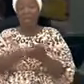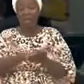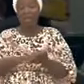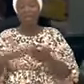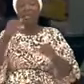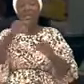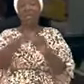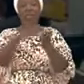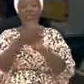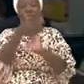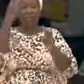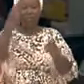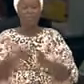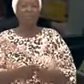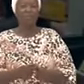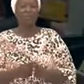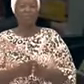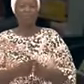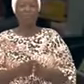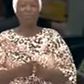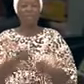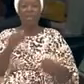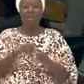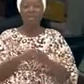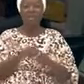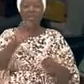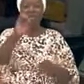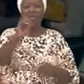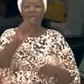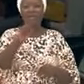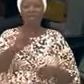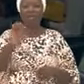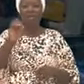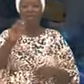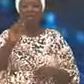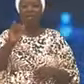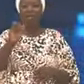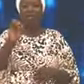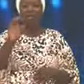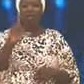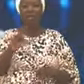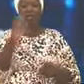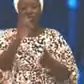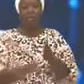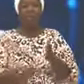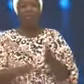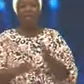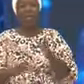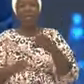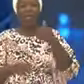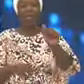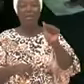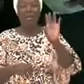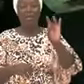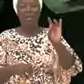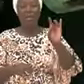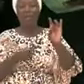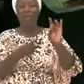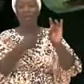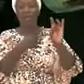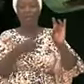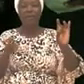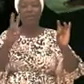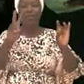jésus et ses 4,8 à verser 23